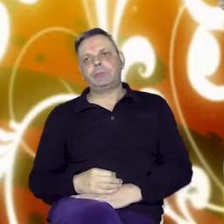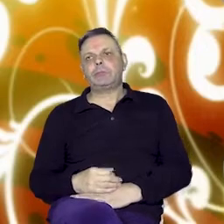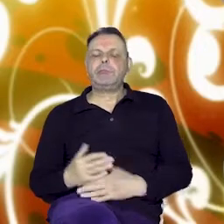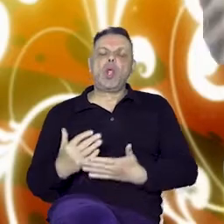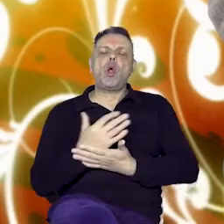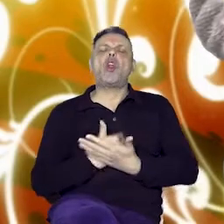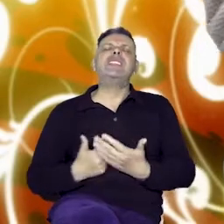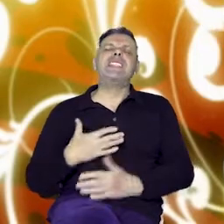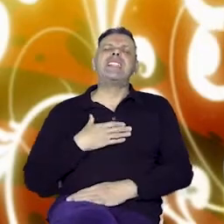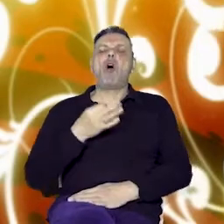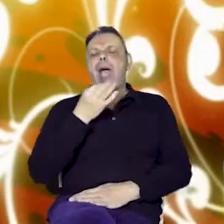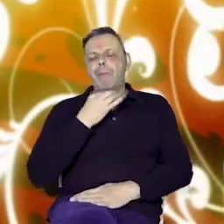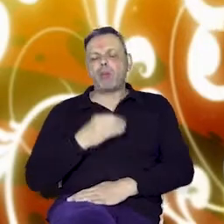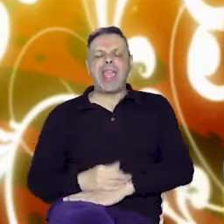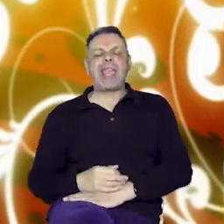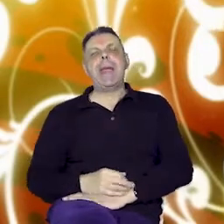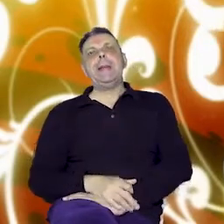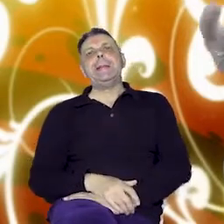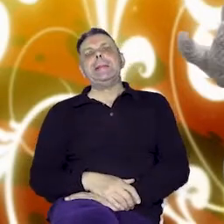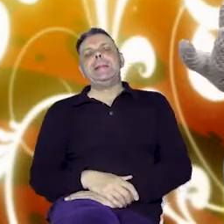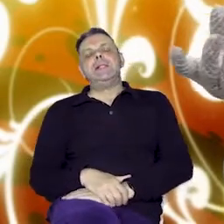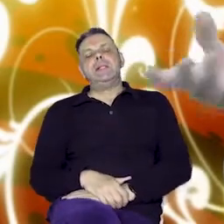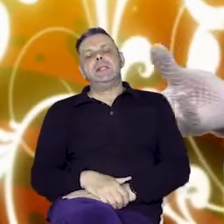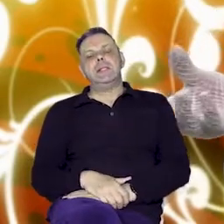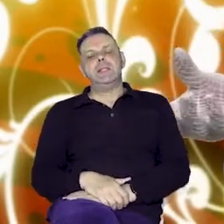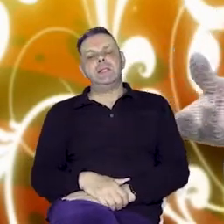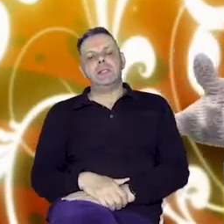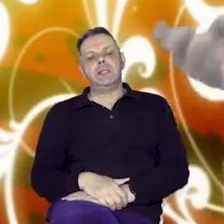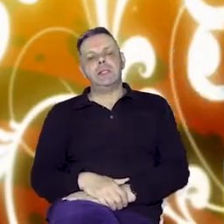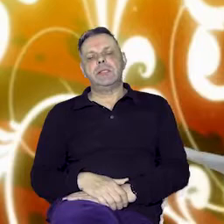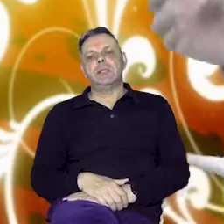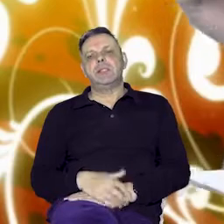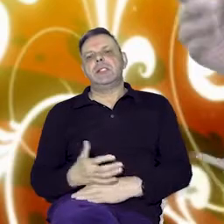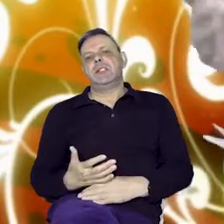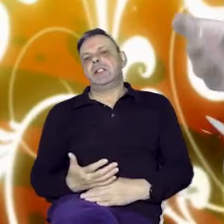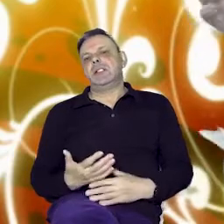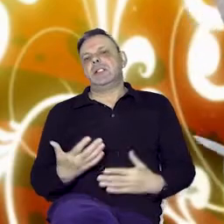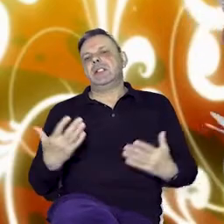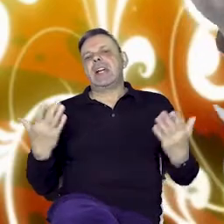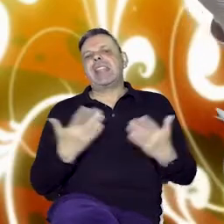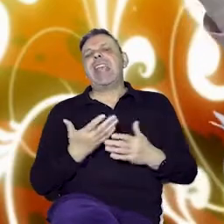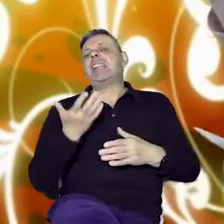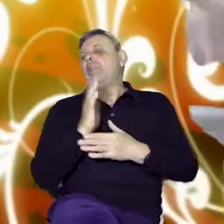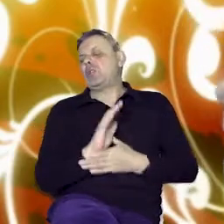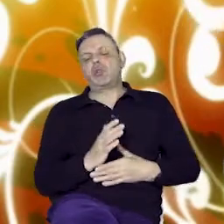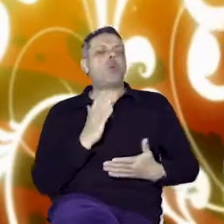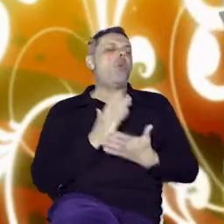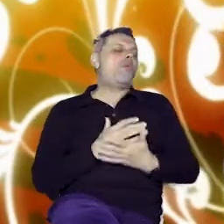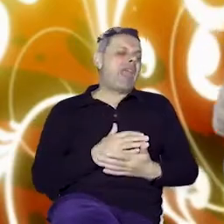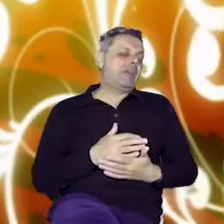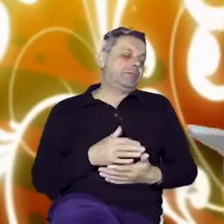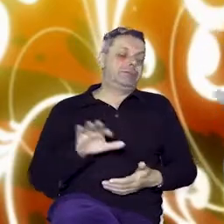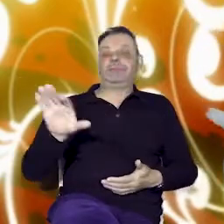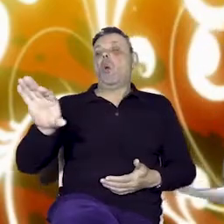rekla, ljekarnama gdje ste uvijek u prisutni skoro, jer uvijek negdje uzimamo, možemo mi naglo neki lijek na